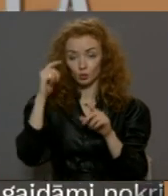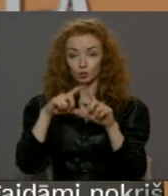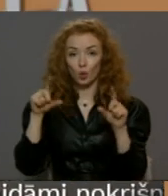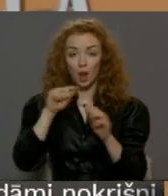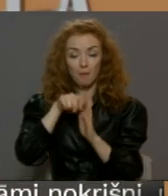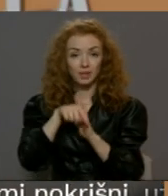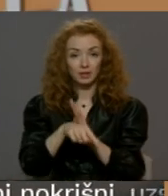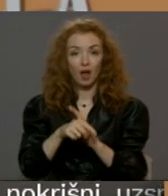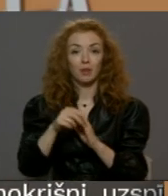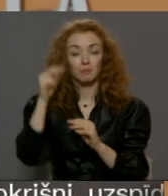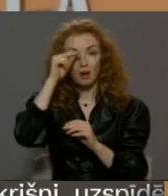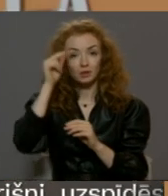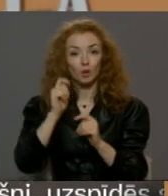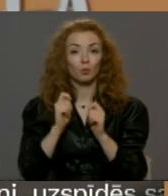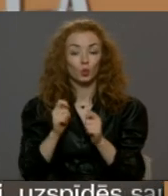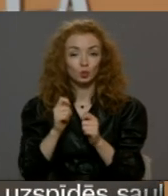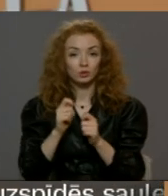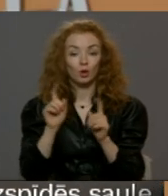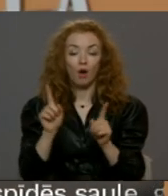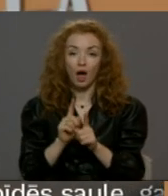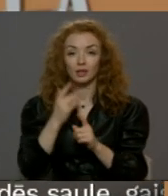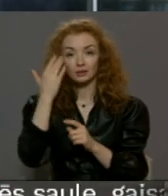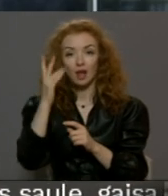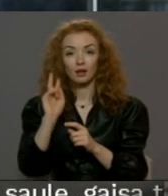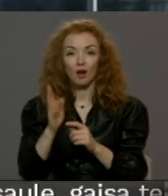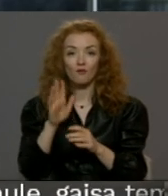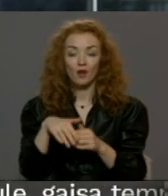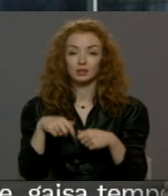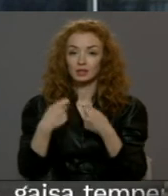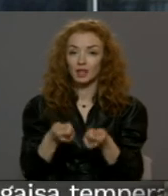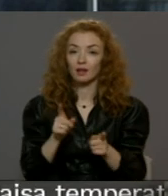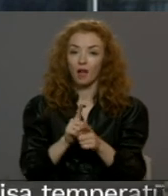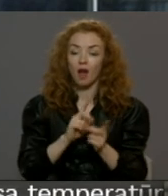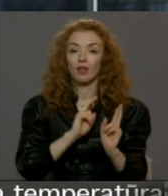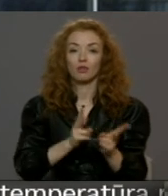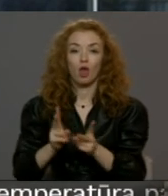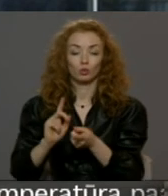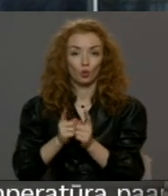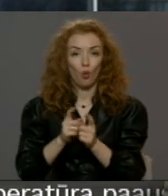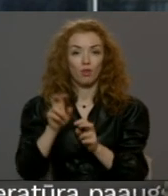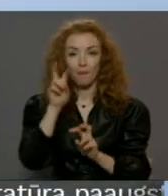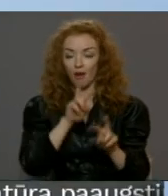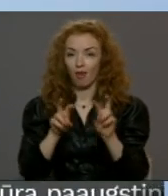padziļināti apgūst mūziku un cer, ka Mācītspēks komanda palīdzīgu roku varēs sniegt arī deju skolotāju